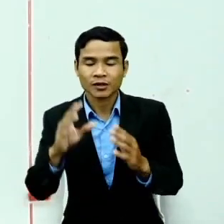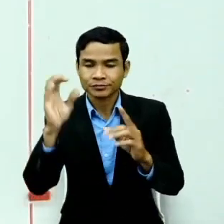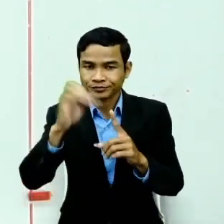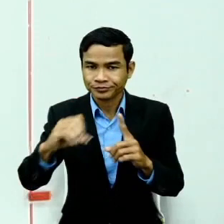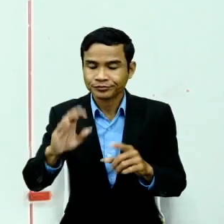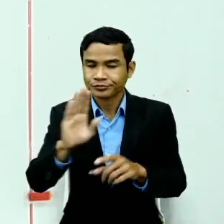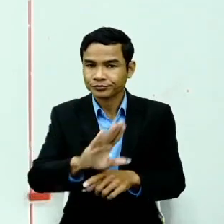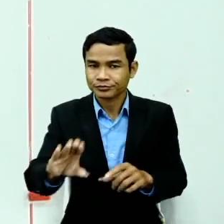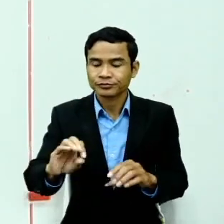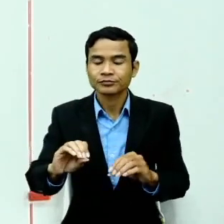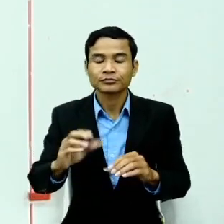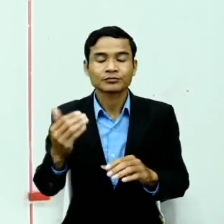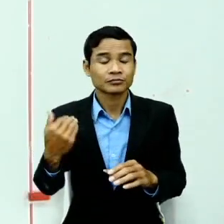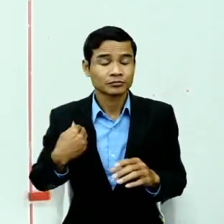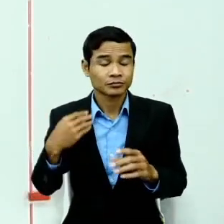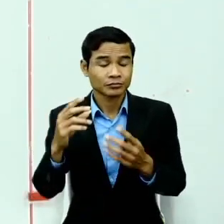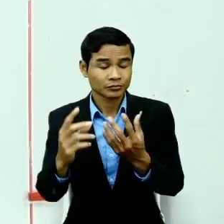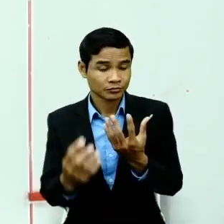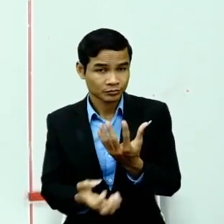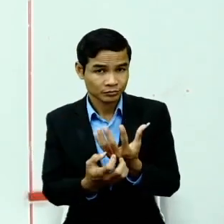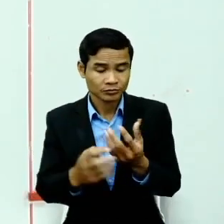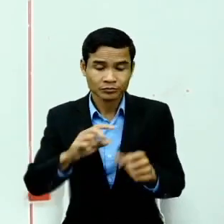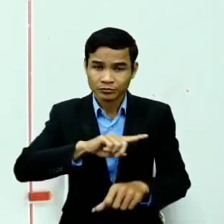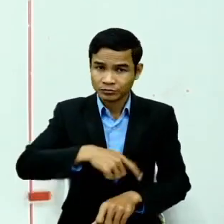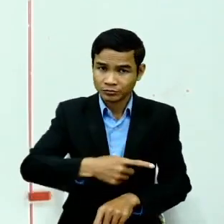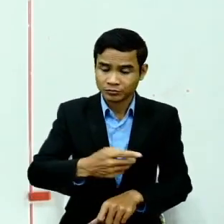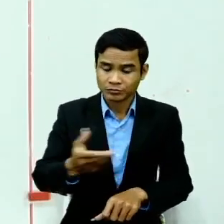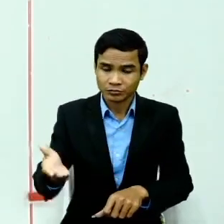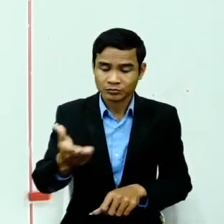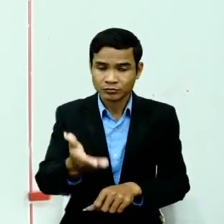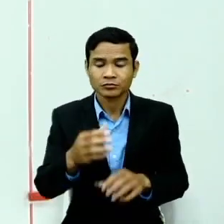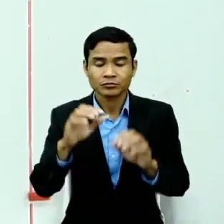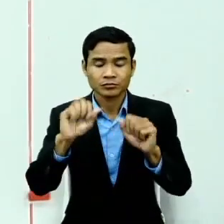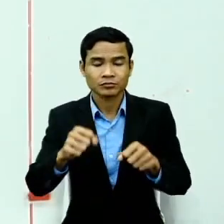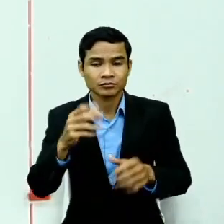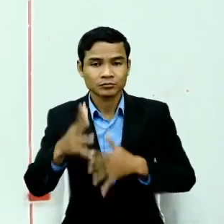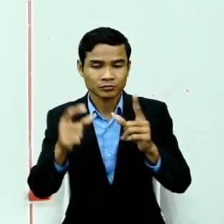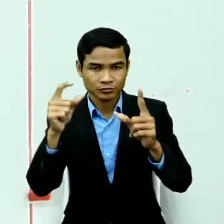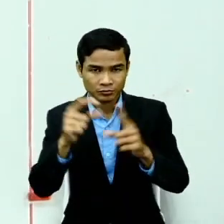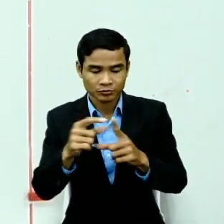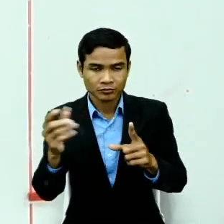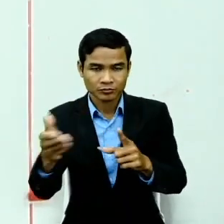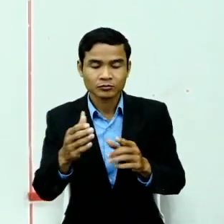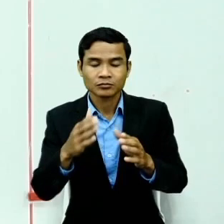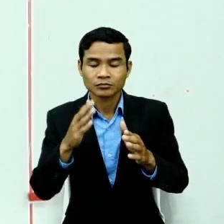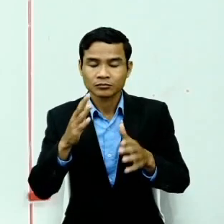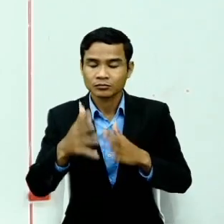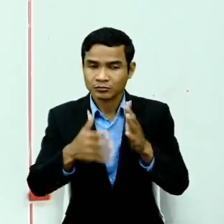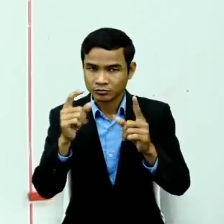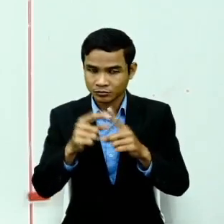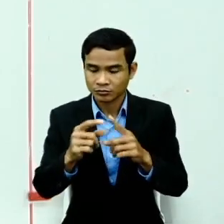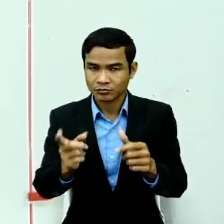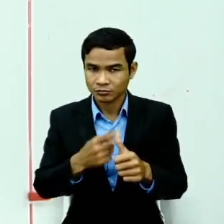bạc được luôn ấy cha đời miền bịa rụng ngoa cha là con an bịa sẵn con